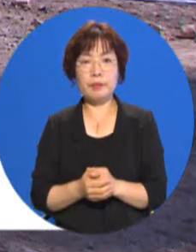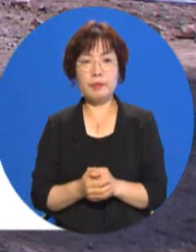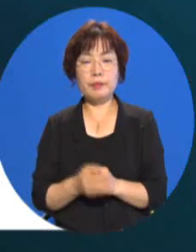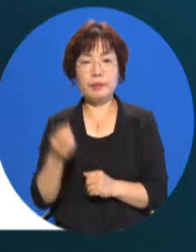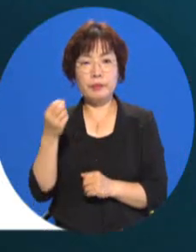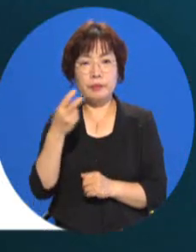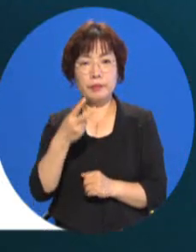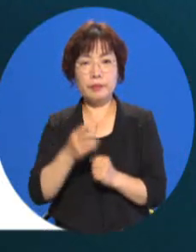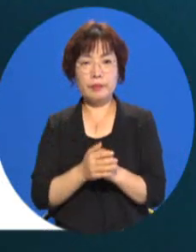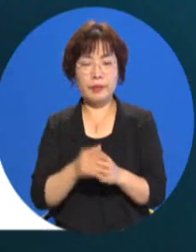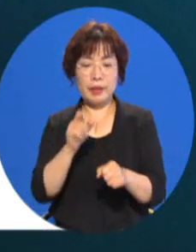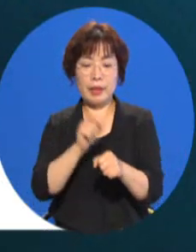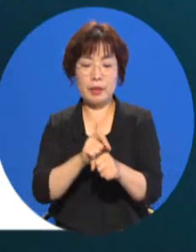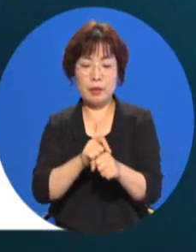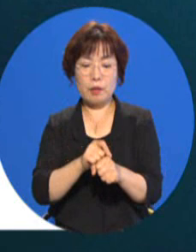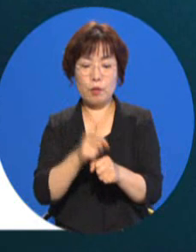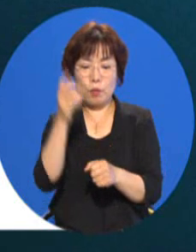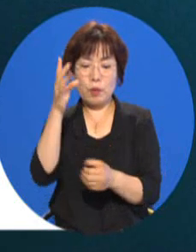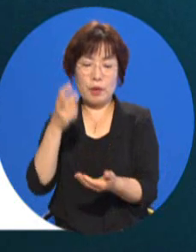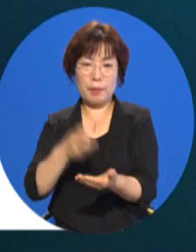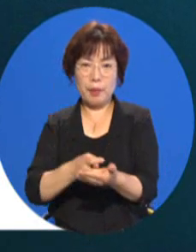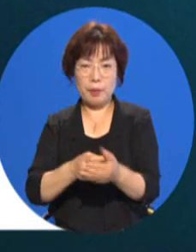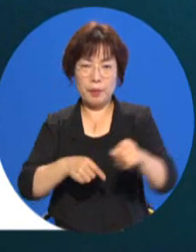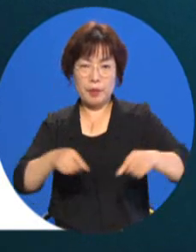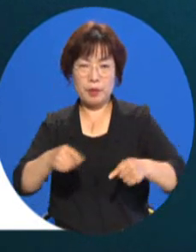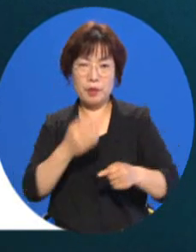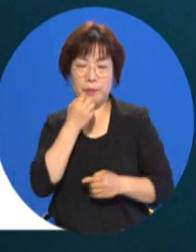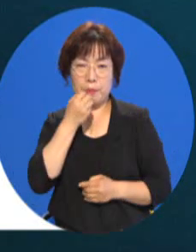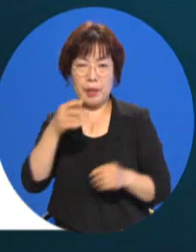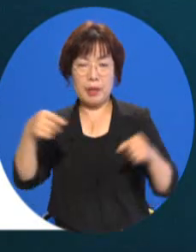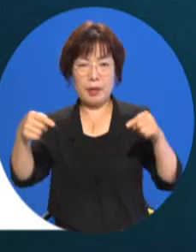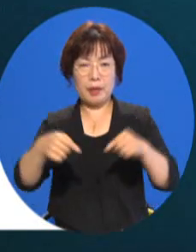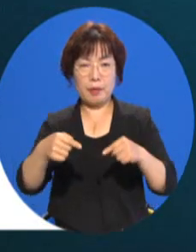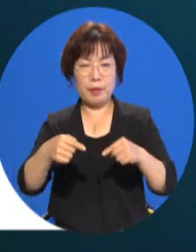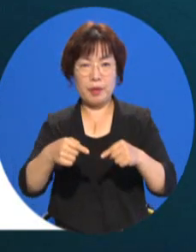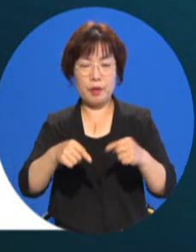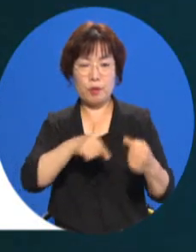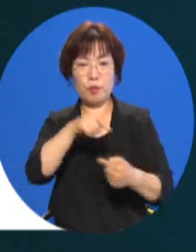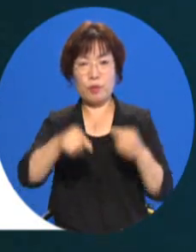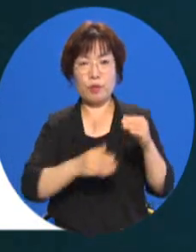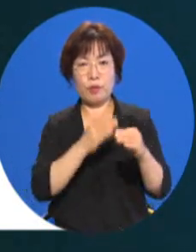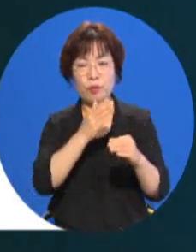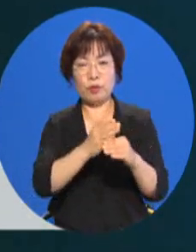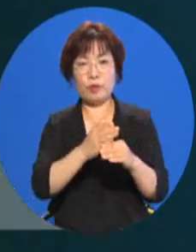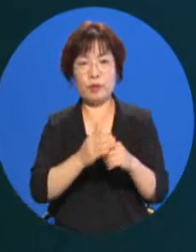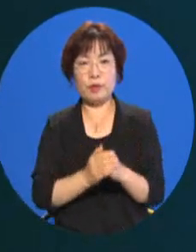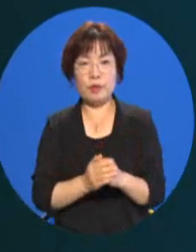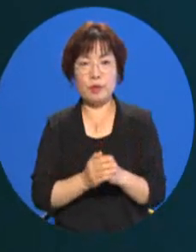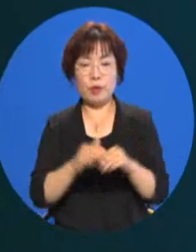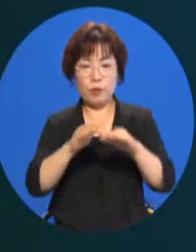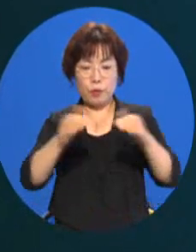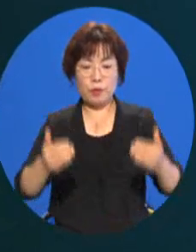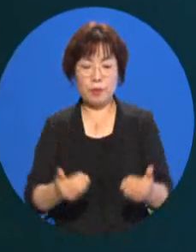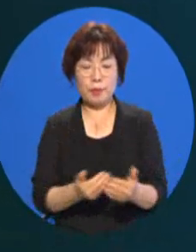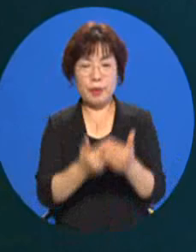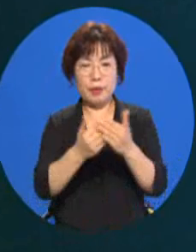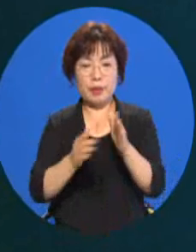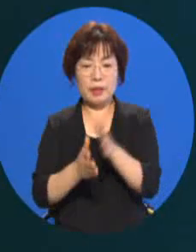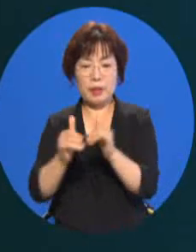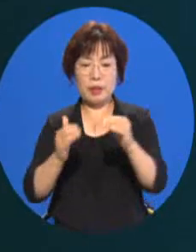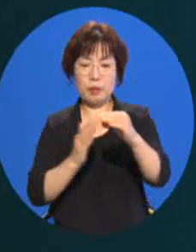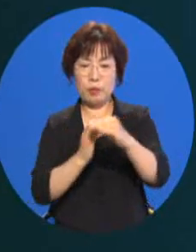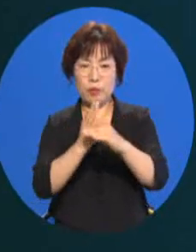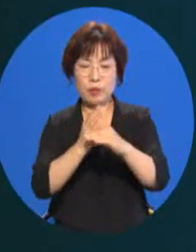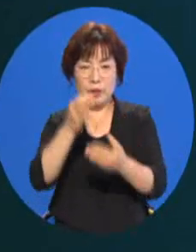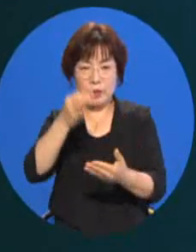그러면서 행정은 원칙이고 정치는 양보와 타협이란 대전제를 가지고 움직이는 단어라며 균형발전과 시민